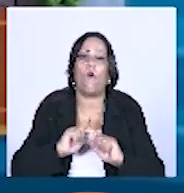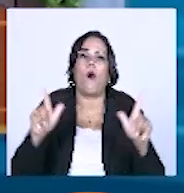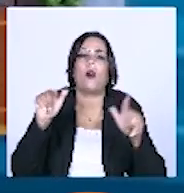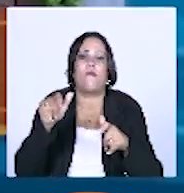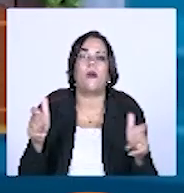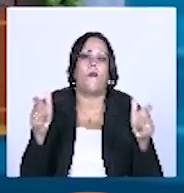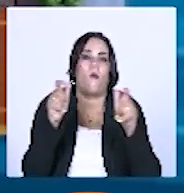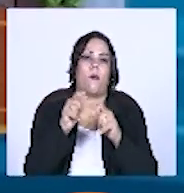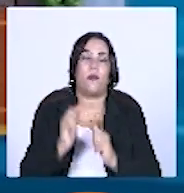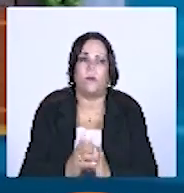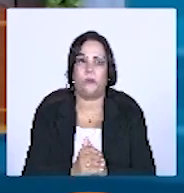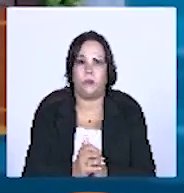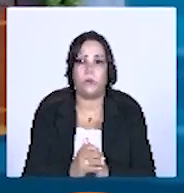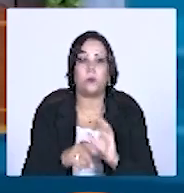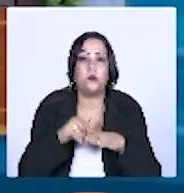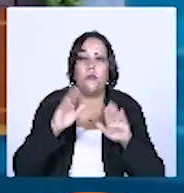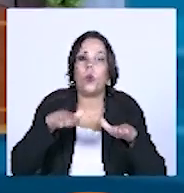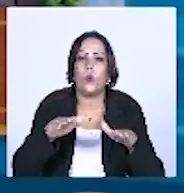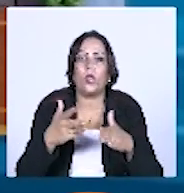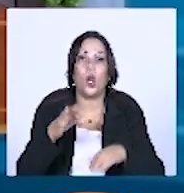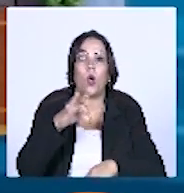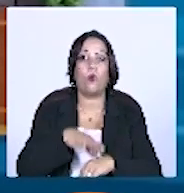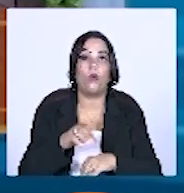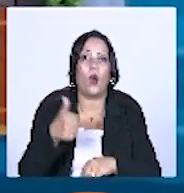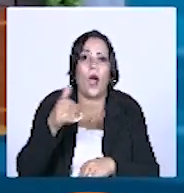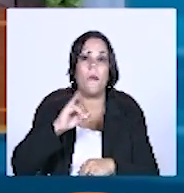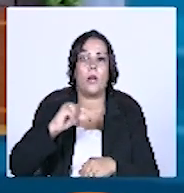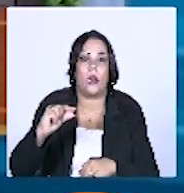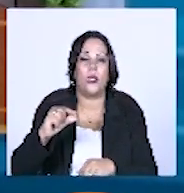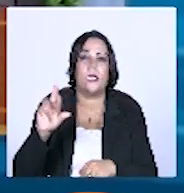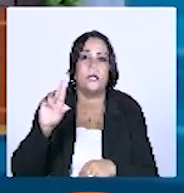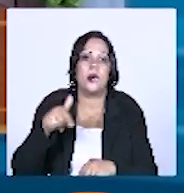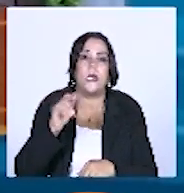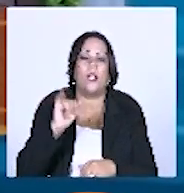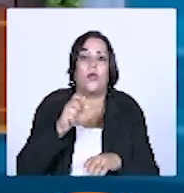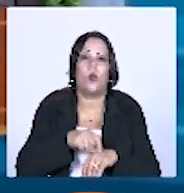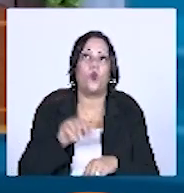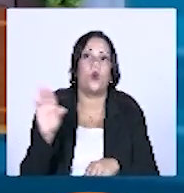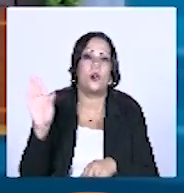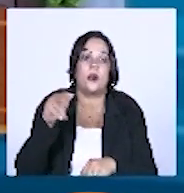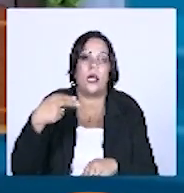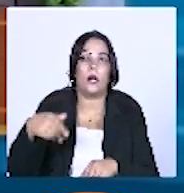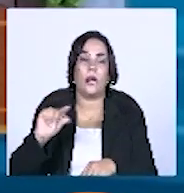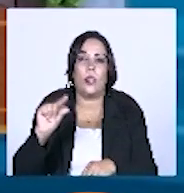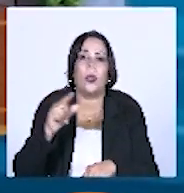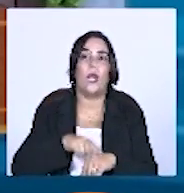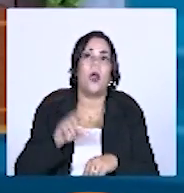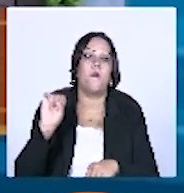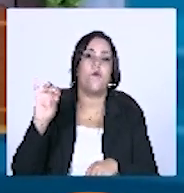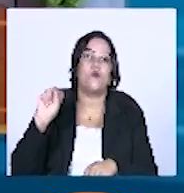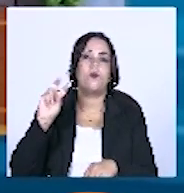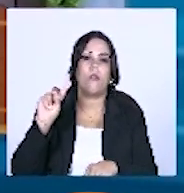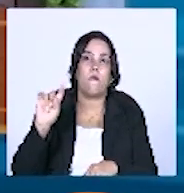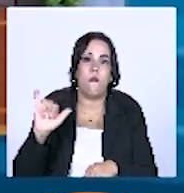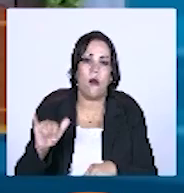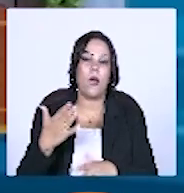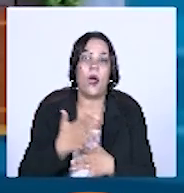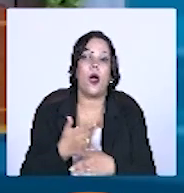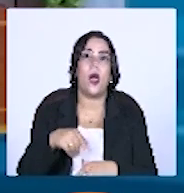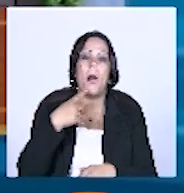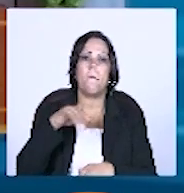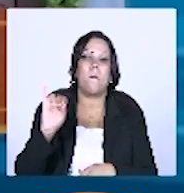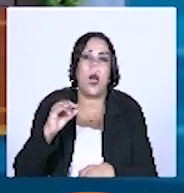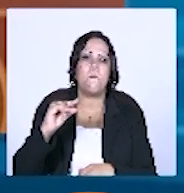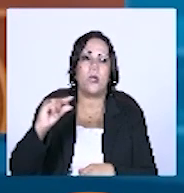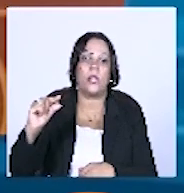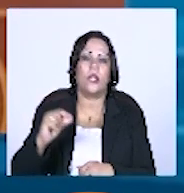المجتمع يعني كان حاضر الدكتور احمد زايد الدكتور سعيد المصري الدكتور مصطفى الفي الدكتوره عليه المهدي الاستاذ محمد